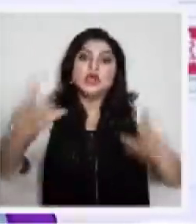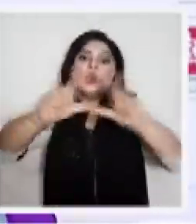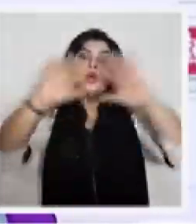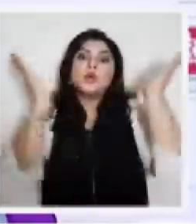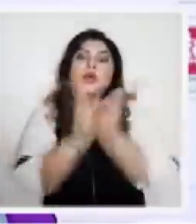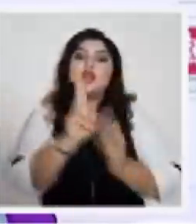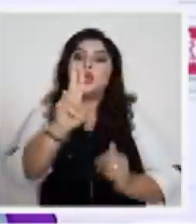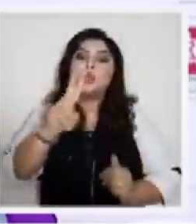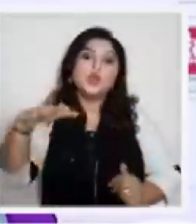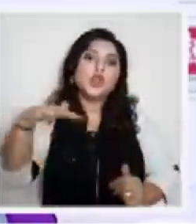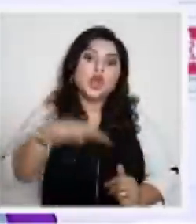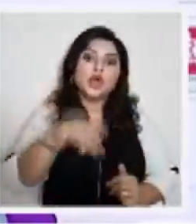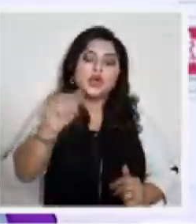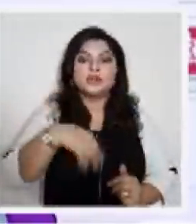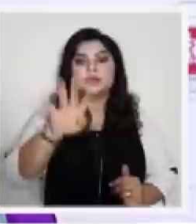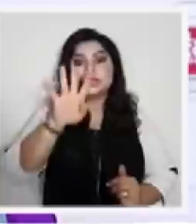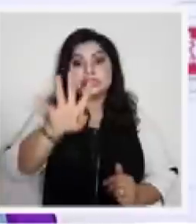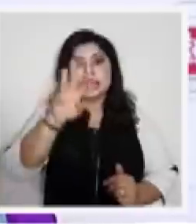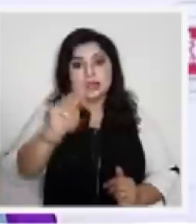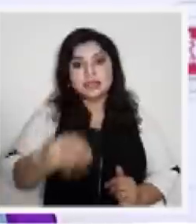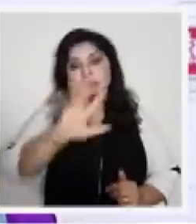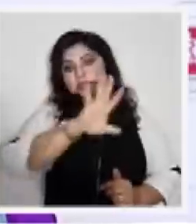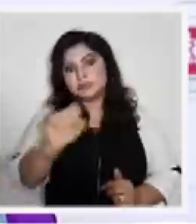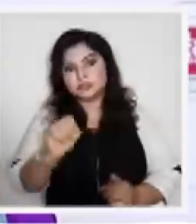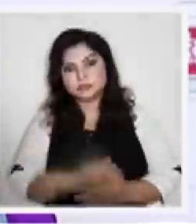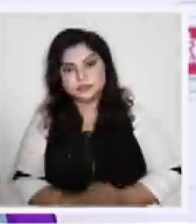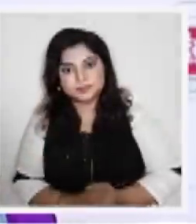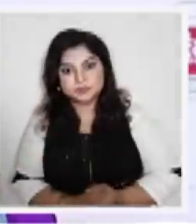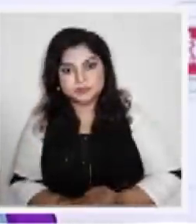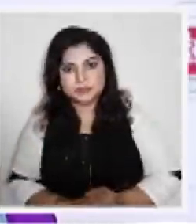26,808 জন। সারা বিশ্বে 24 ঘন্টায় শনাক্ত হয়েছে